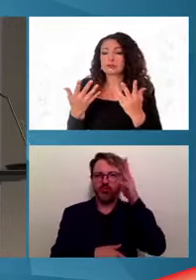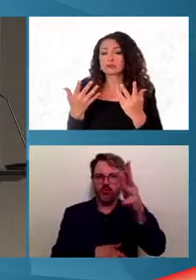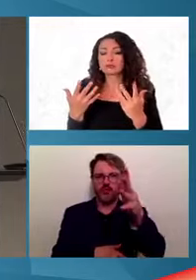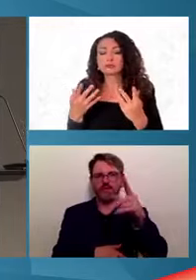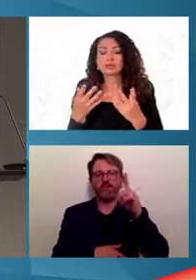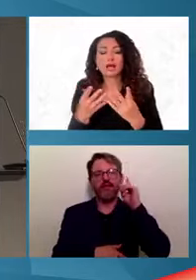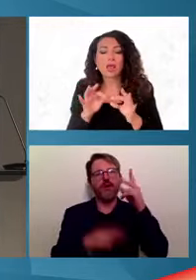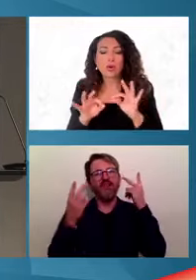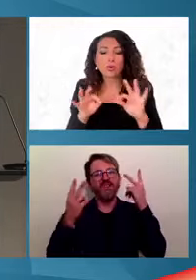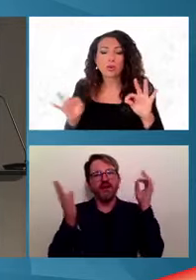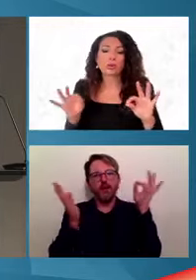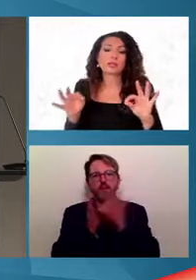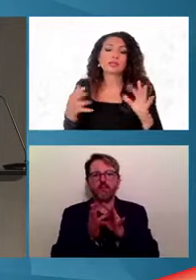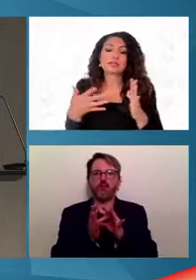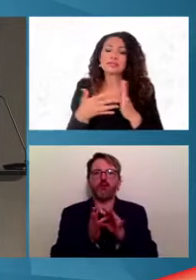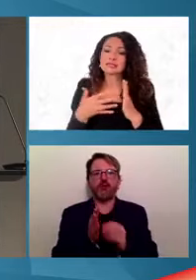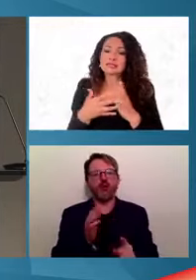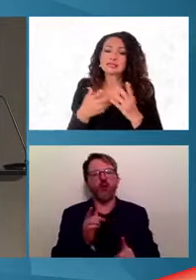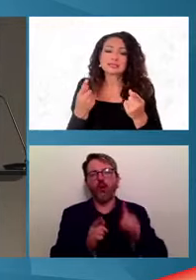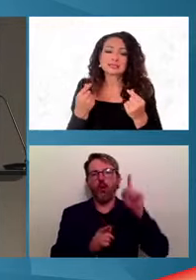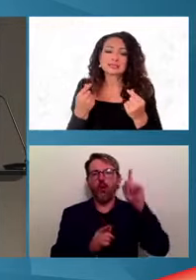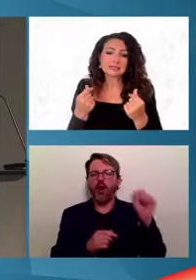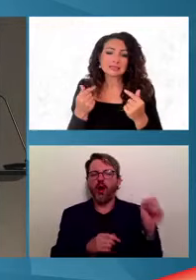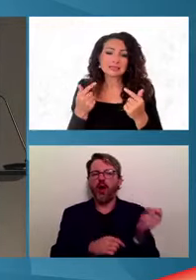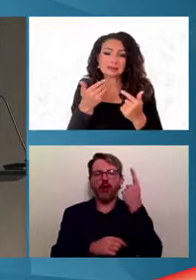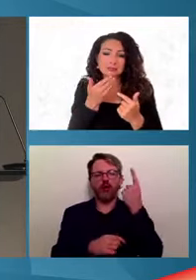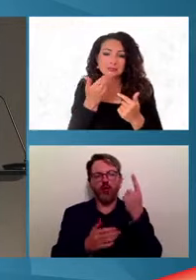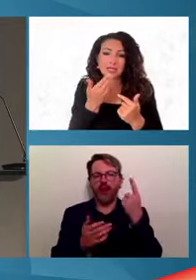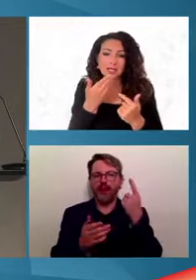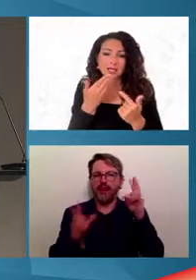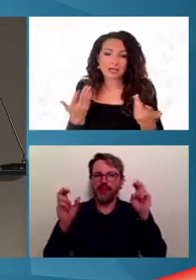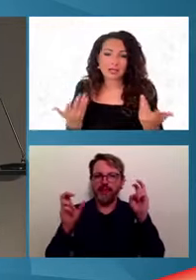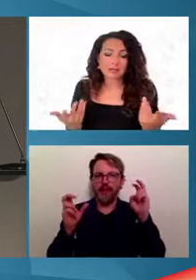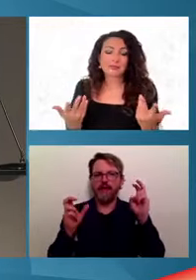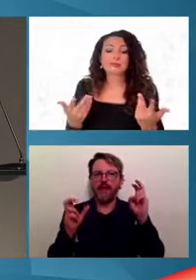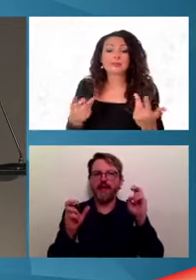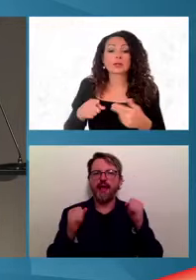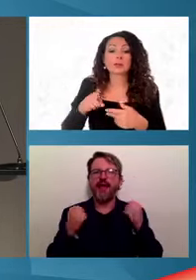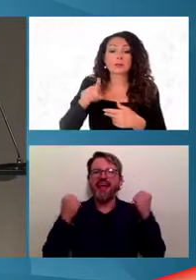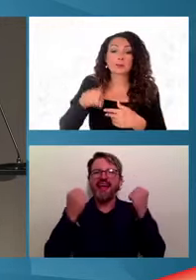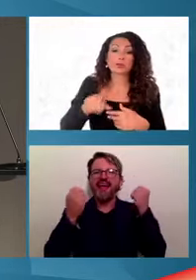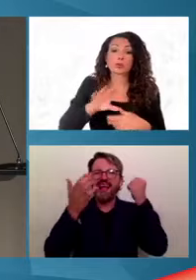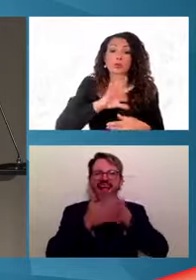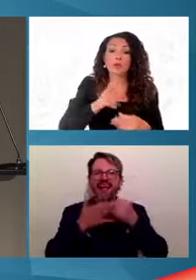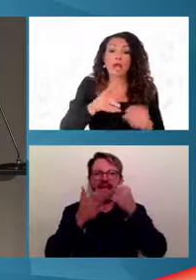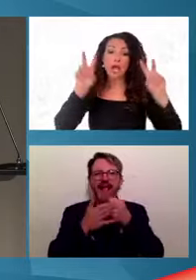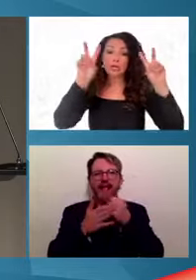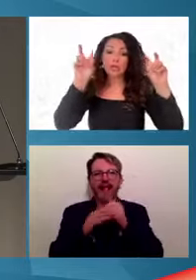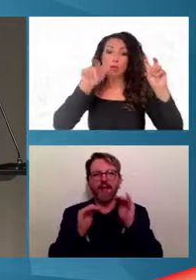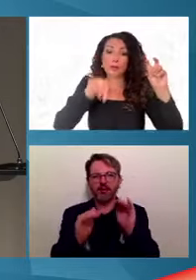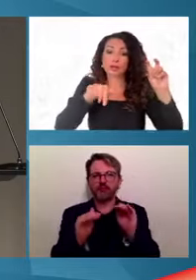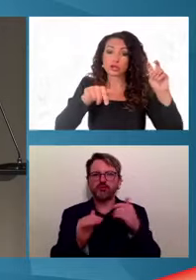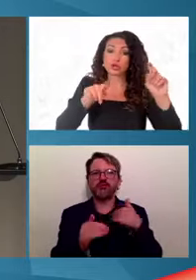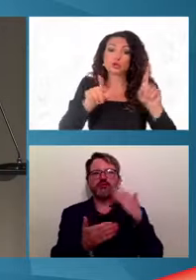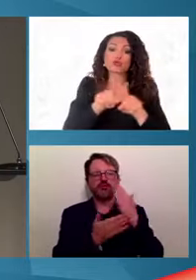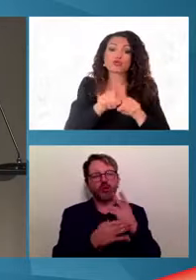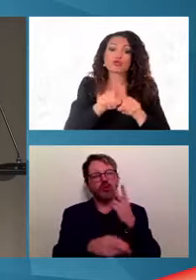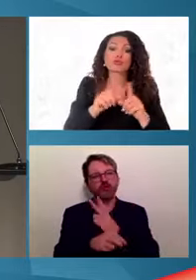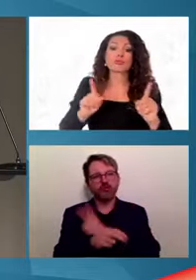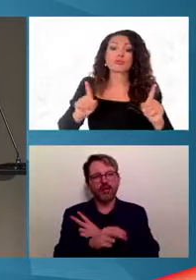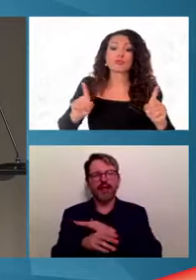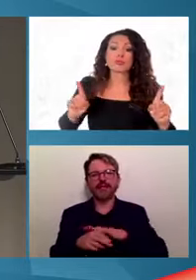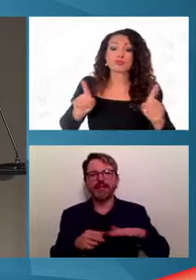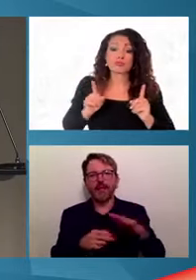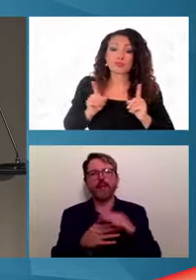Gewaltprävention, hochaktuelles Thema. Da braucht es stärkere gesetzliche Rahmenbedingungen auf Staatsebene, aber wir brauchen ganz viel